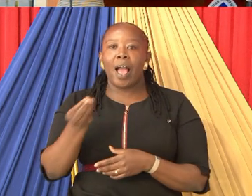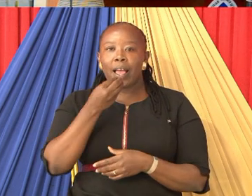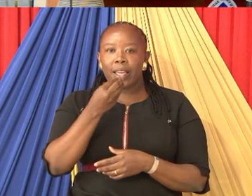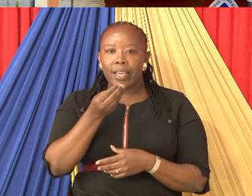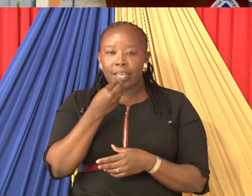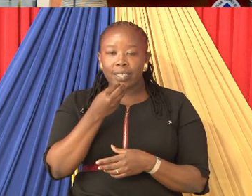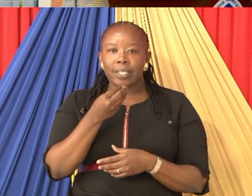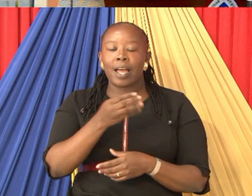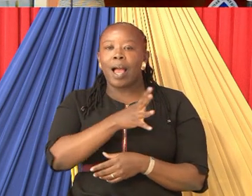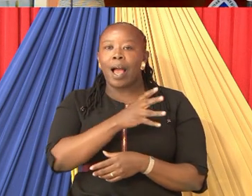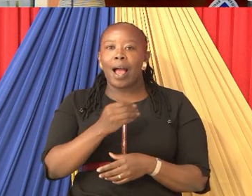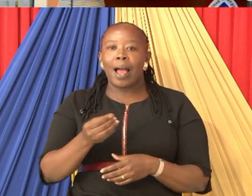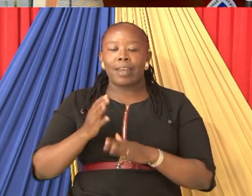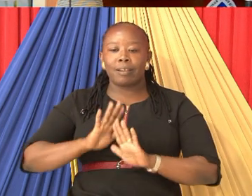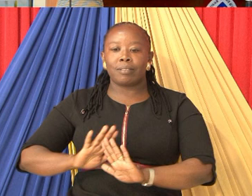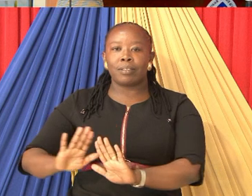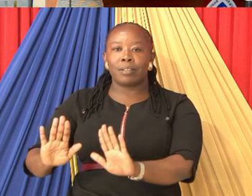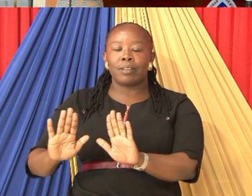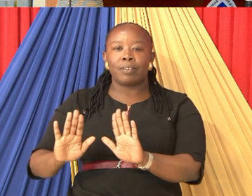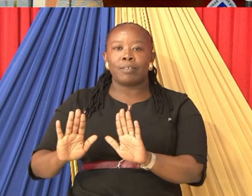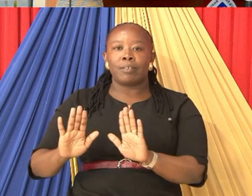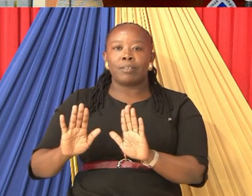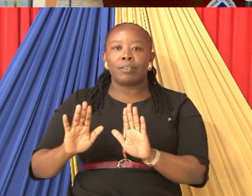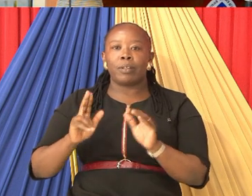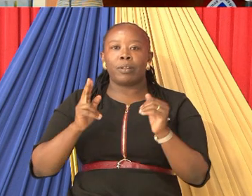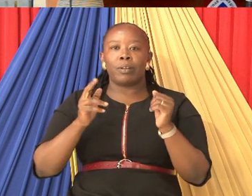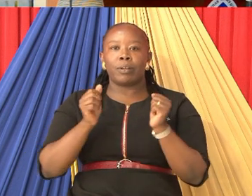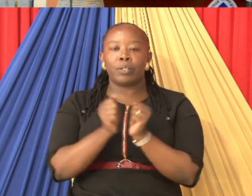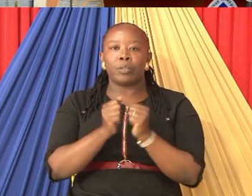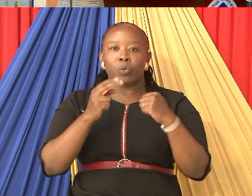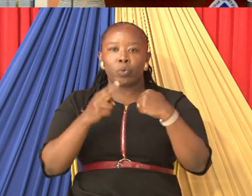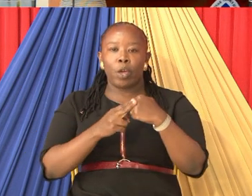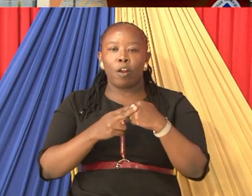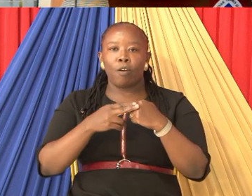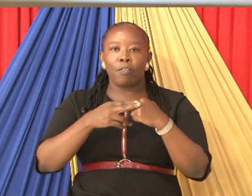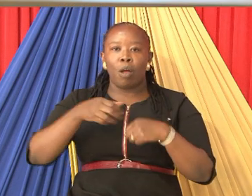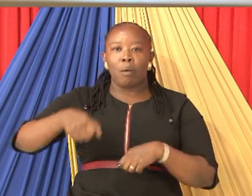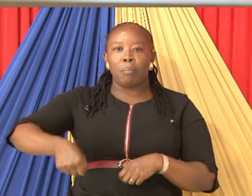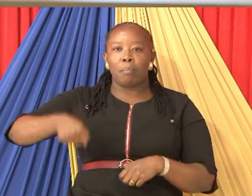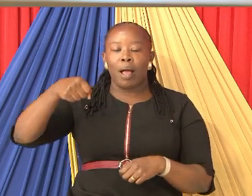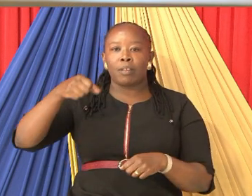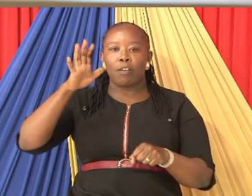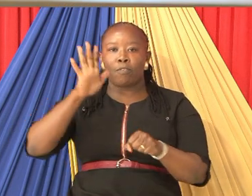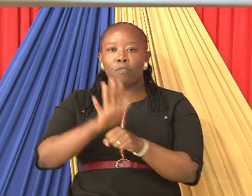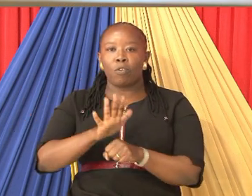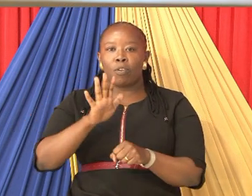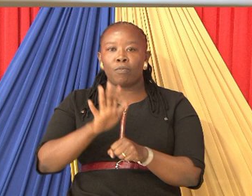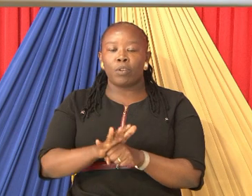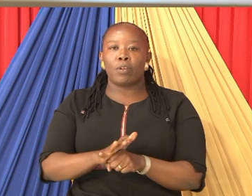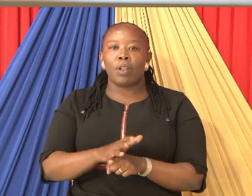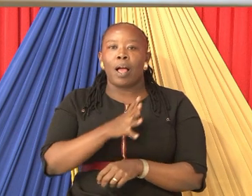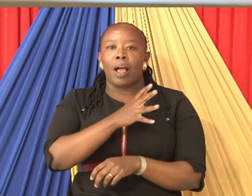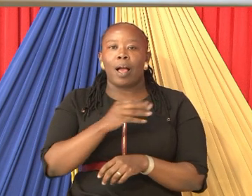wakayaokota mazazo na vipande vya mikate mikanda 7 ya meja.